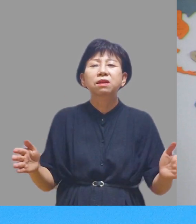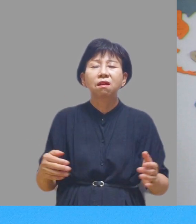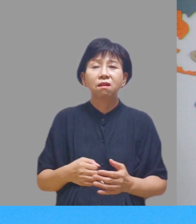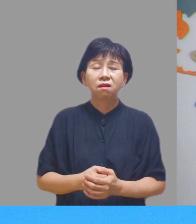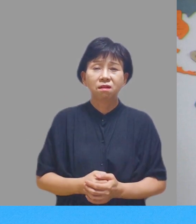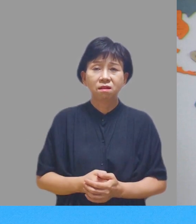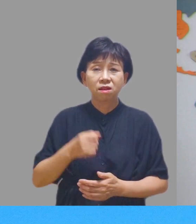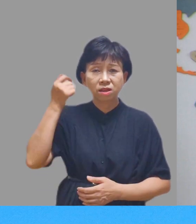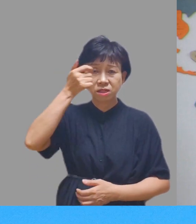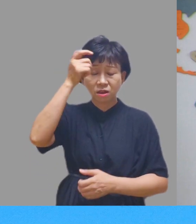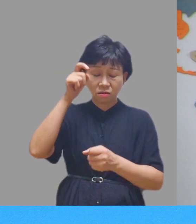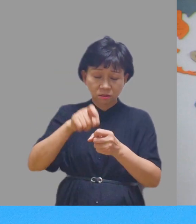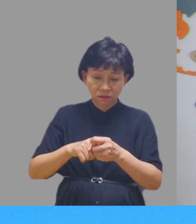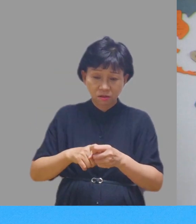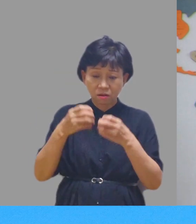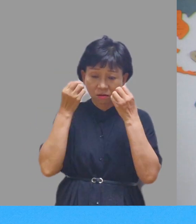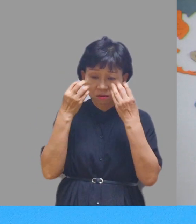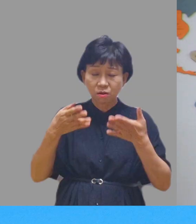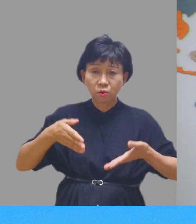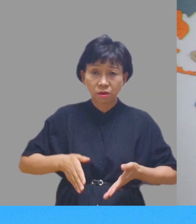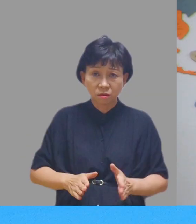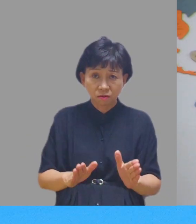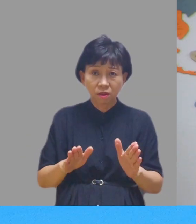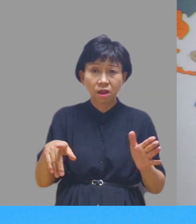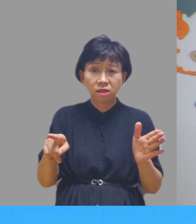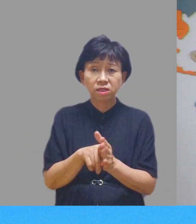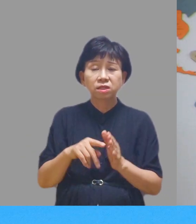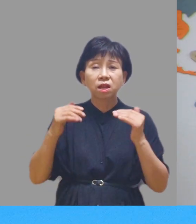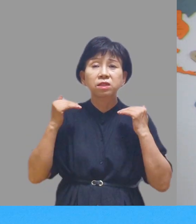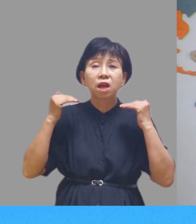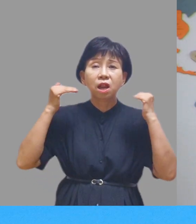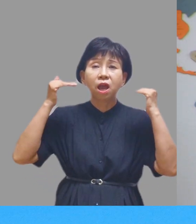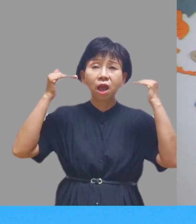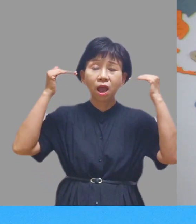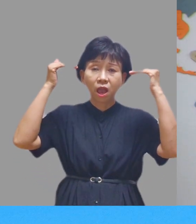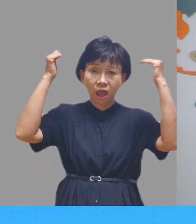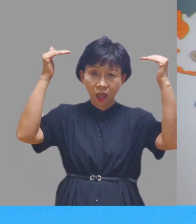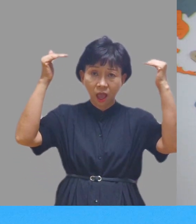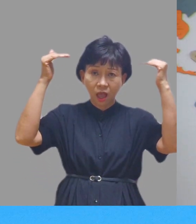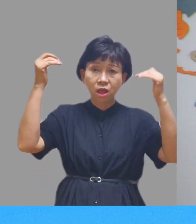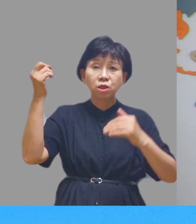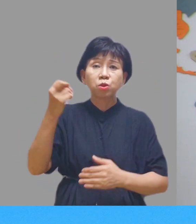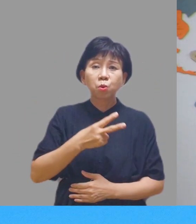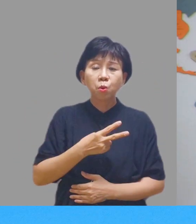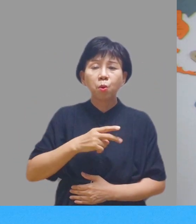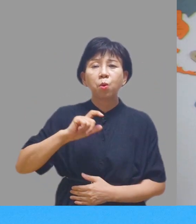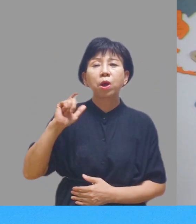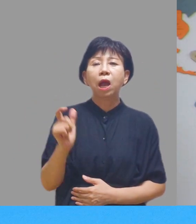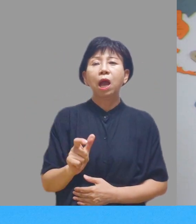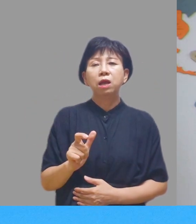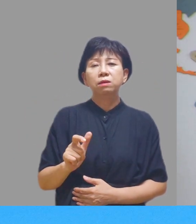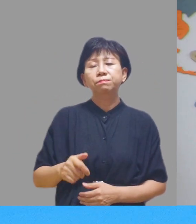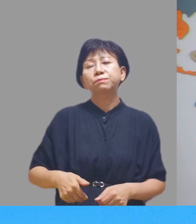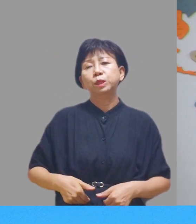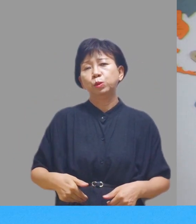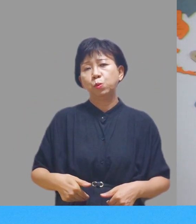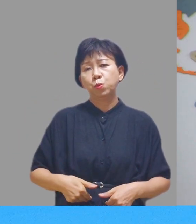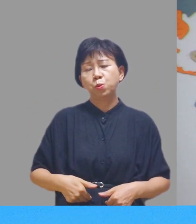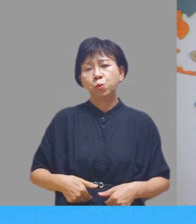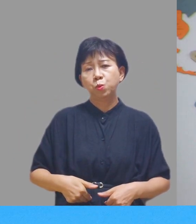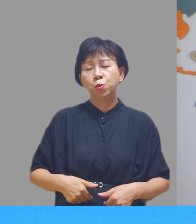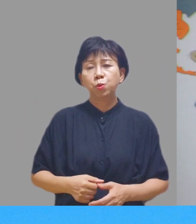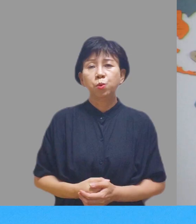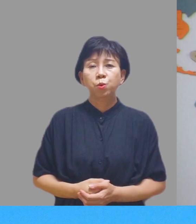영적으로 새롭게 태어난 우리도 우리의 신앙이 점점 자라고 또 강해져야 한다는